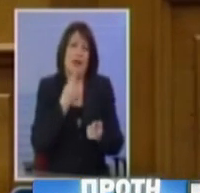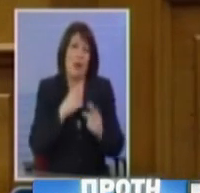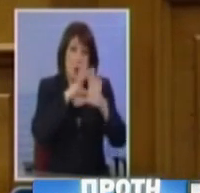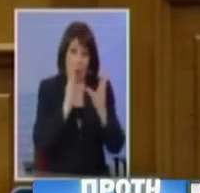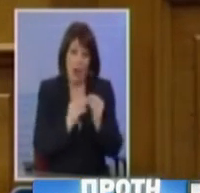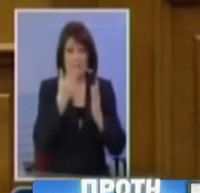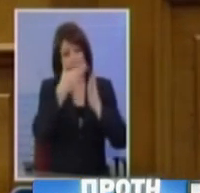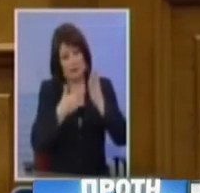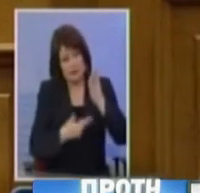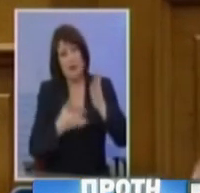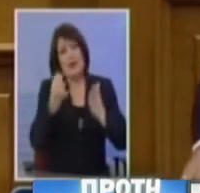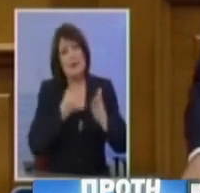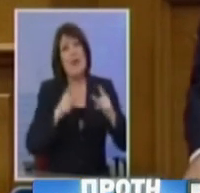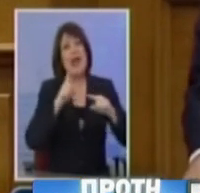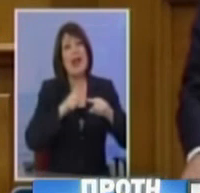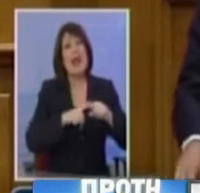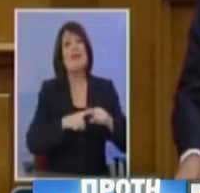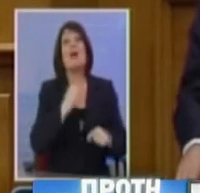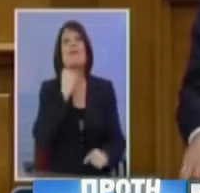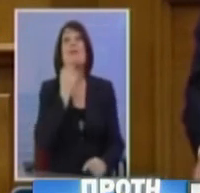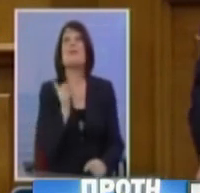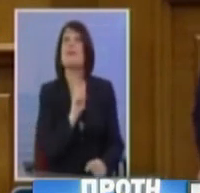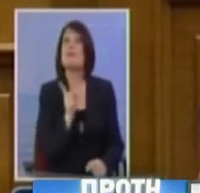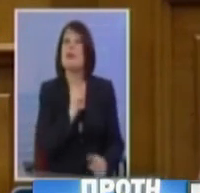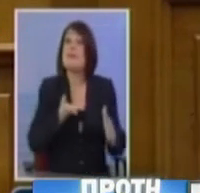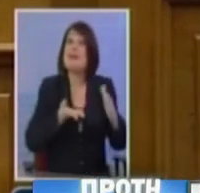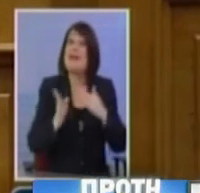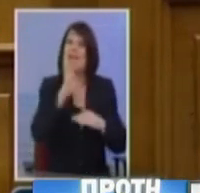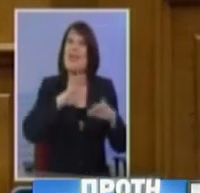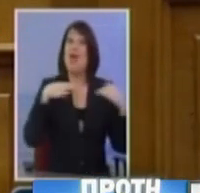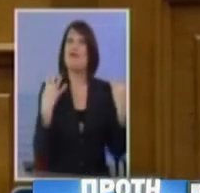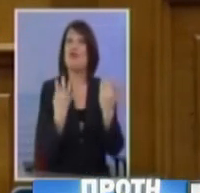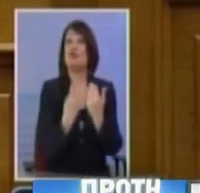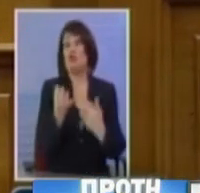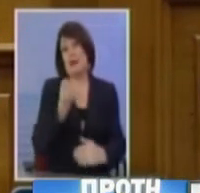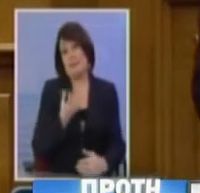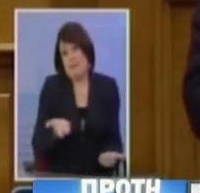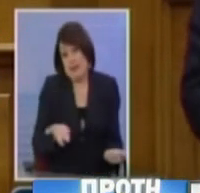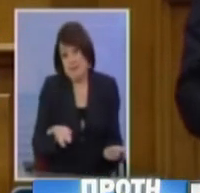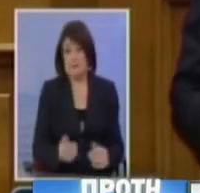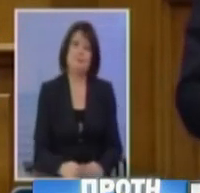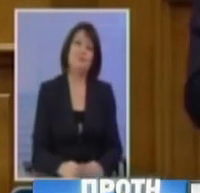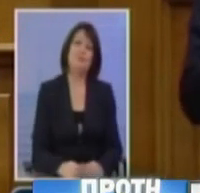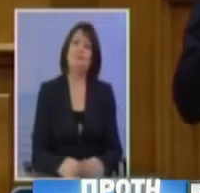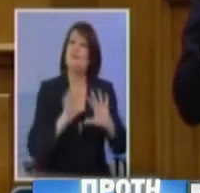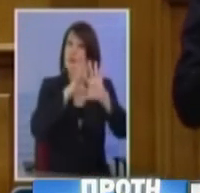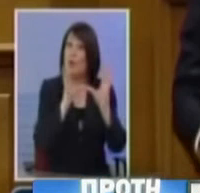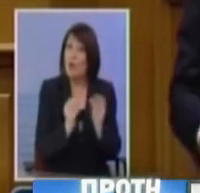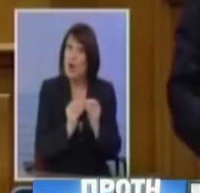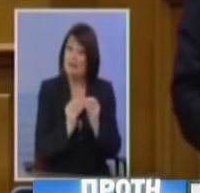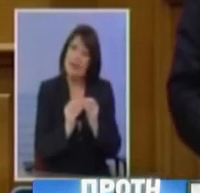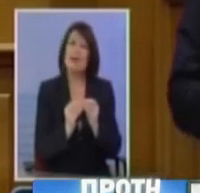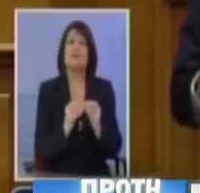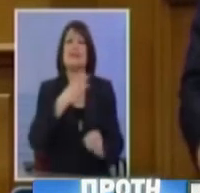και πολλούς άλλους η Ελλάδα δεν μπορεί και δεν πρέπει να εξέλθει από την Ευρωζώνη. Αυτό λοιπόν συνομολογούμε με